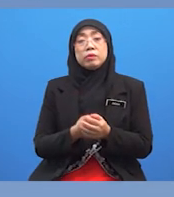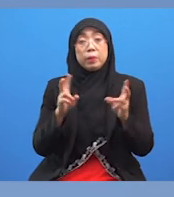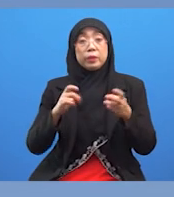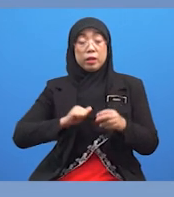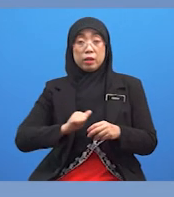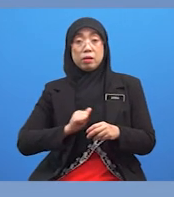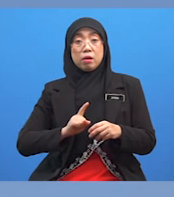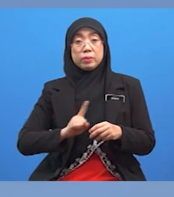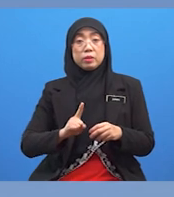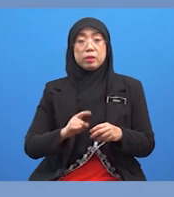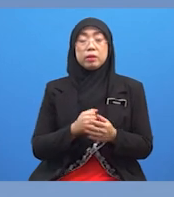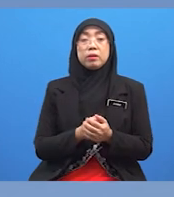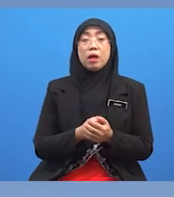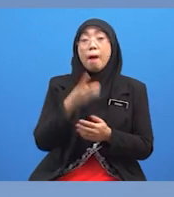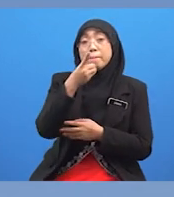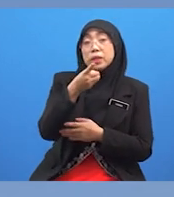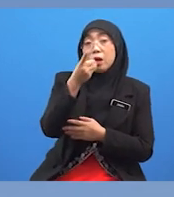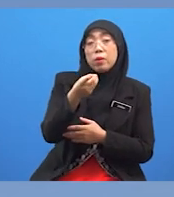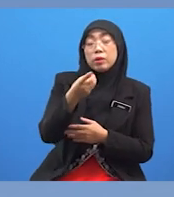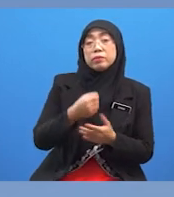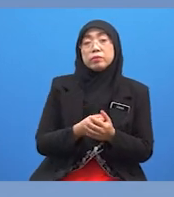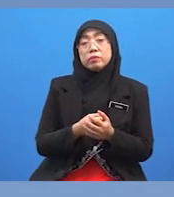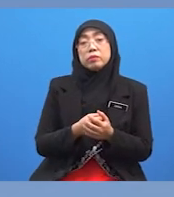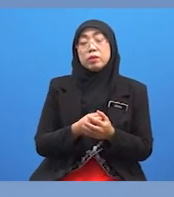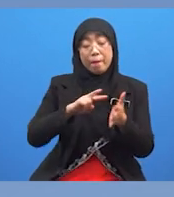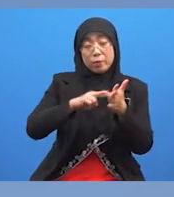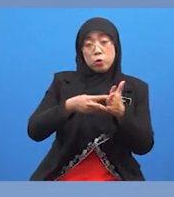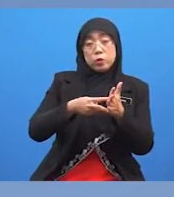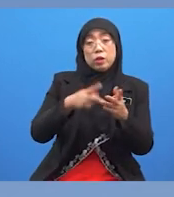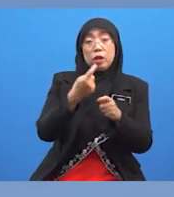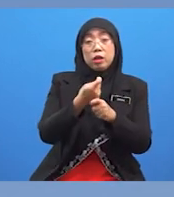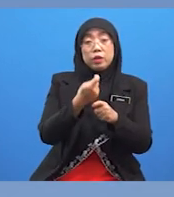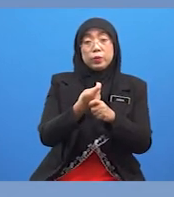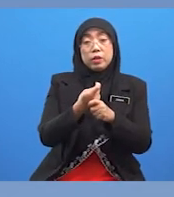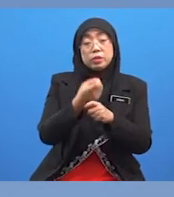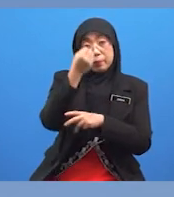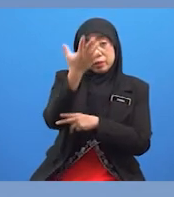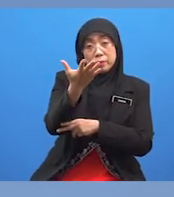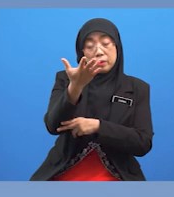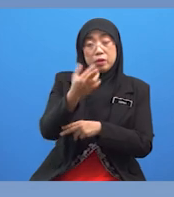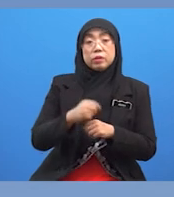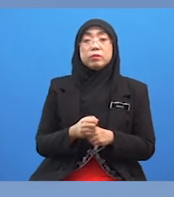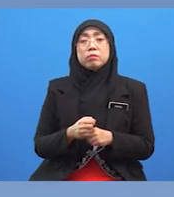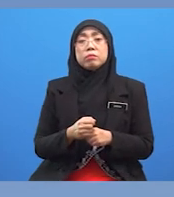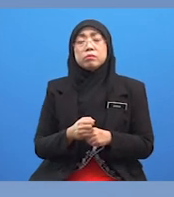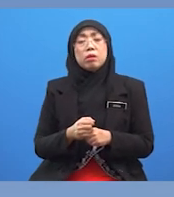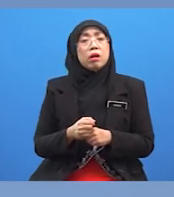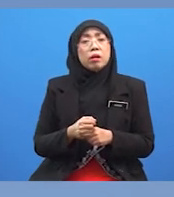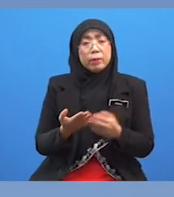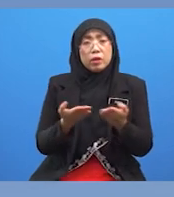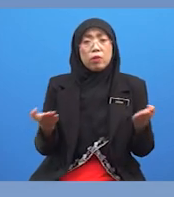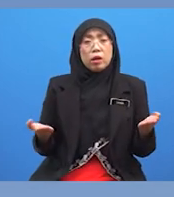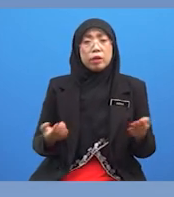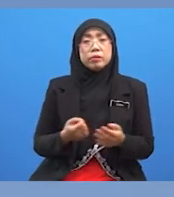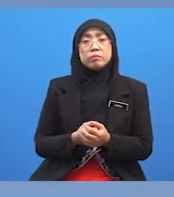ketiga ialah berdakwah, iaitu tugas menyampaikan risalah Islam oleh pendakwah kepada orang